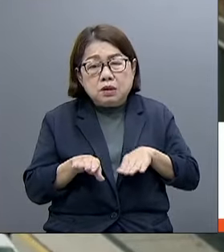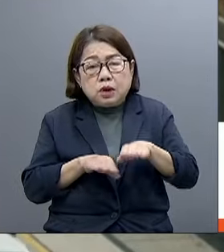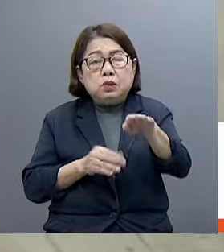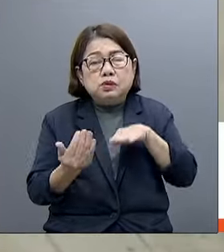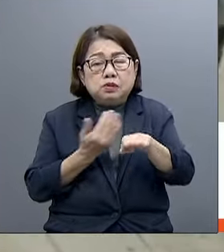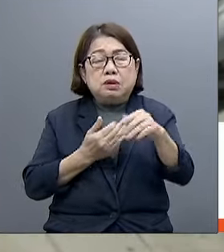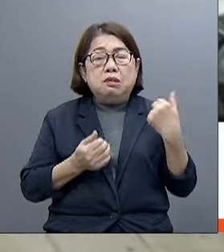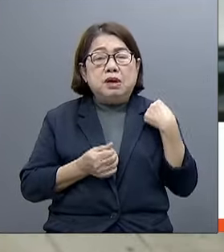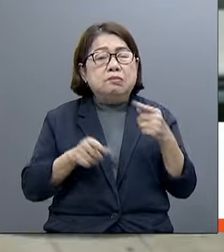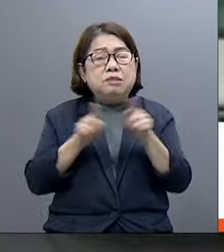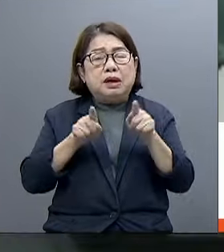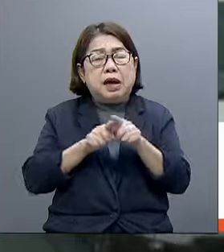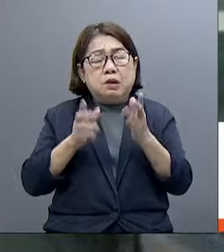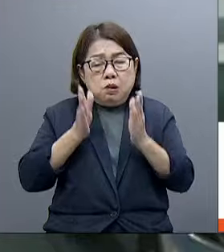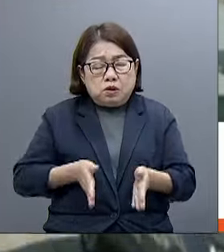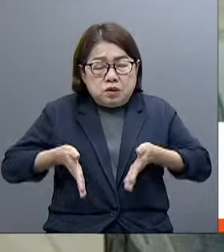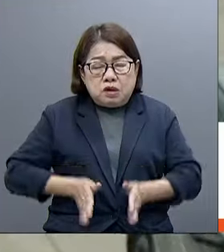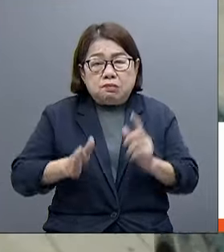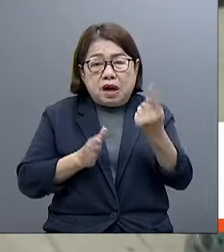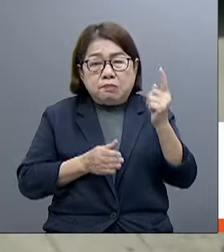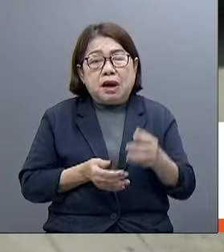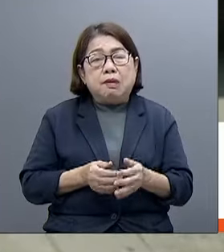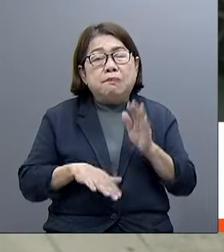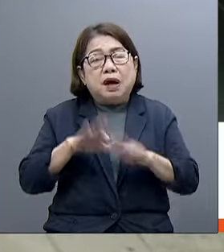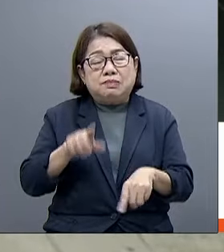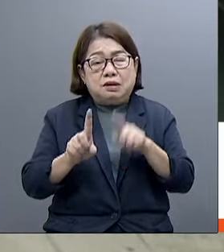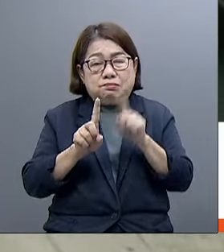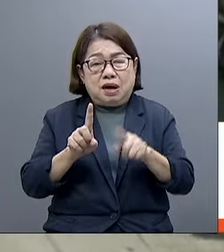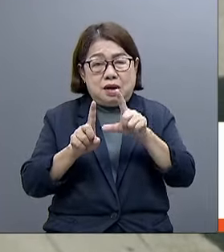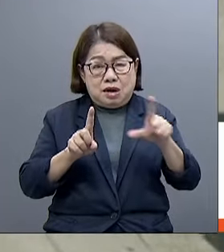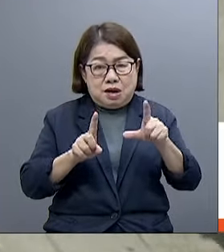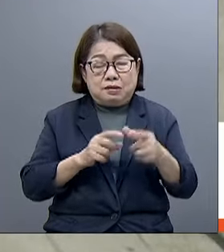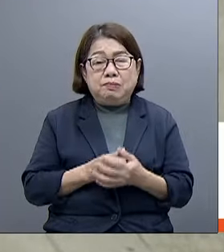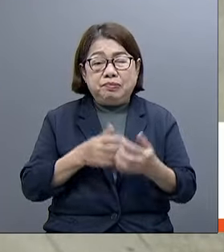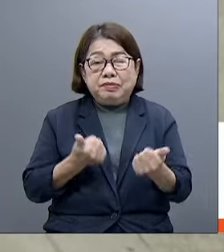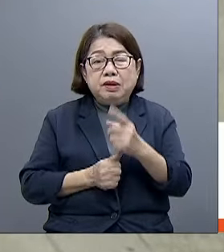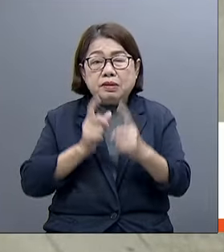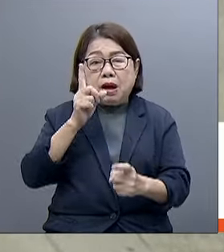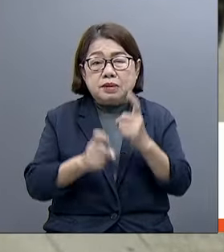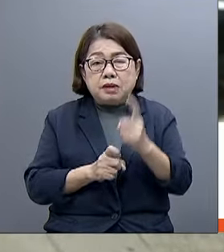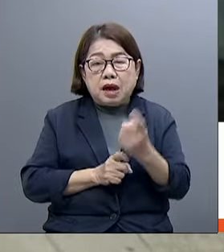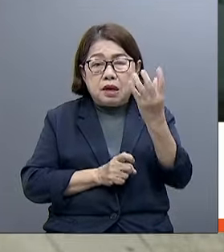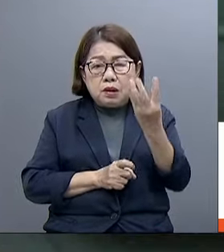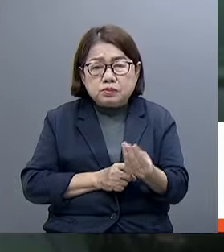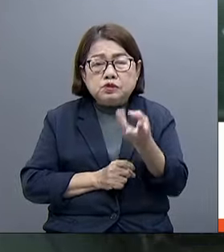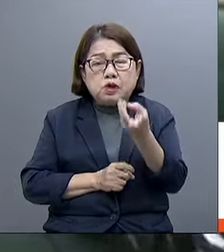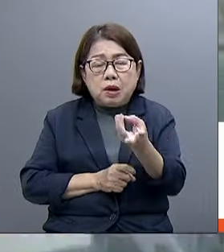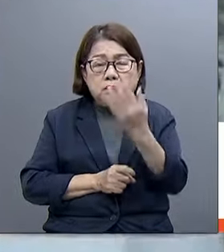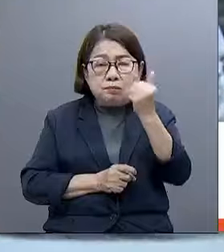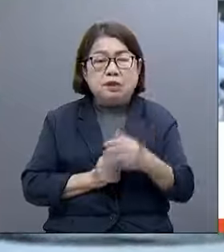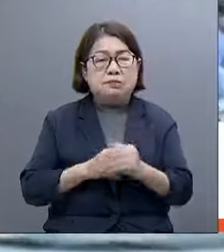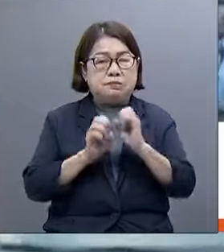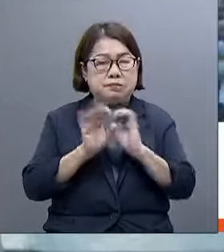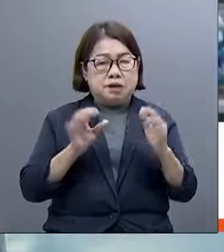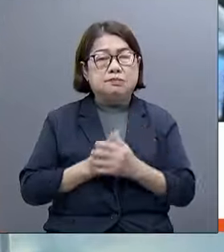ที่เพิ่มสูงขึ้นเกือบ 1,000 ล้านคนทั่วโลกดังนั้นตัวเลขผู้เสียชีวิตที่ลดลงค่ะจึงสะท้อนให้เห็นถึงความพยายามในการยก